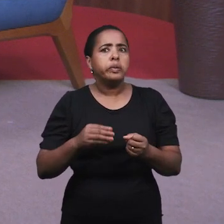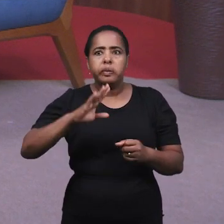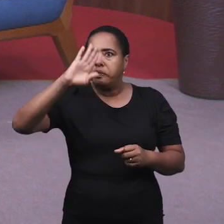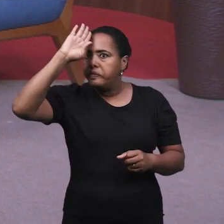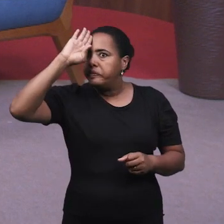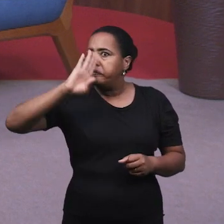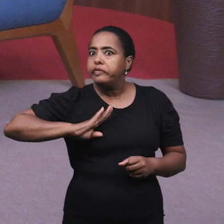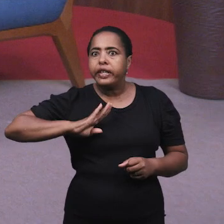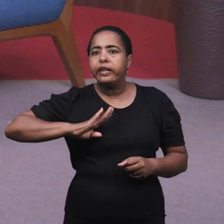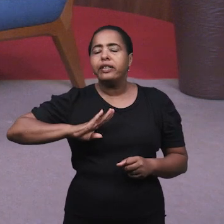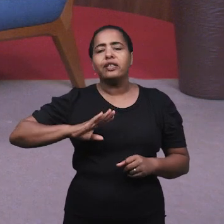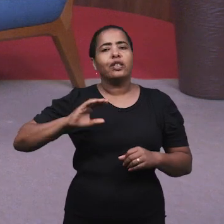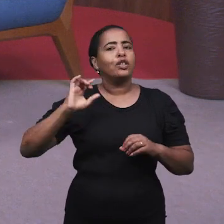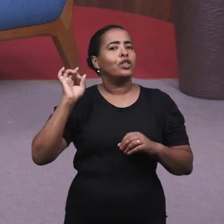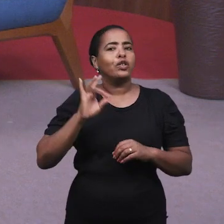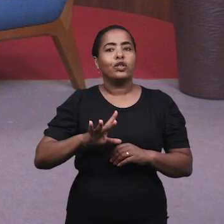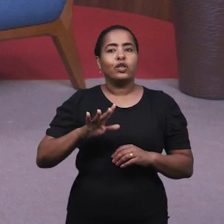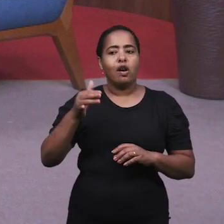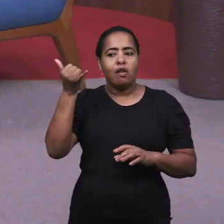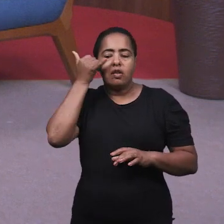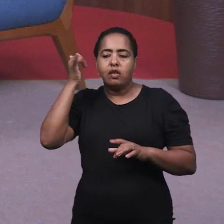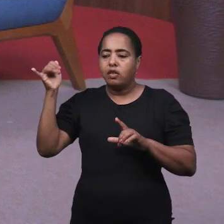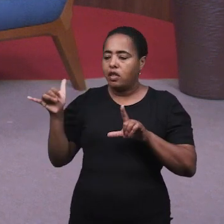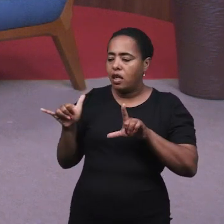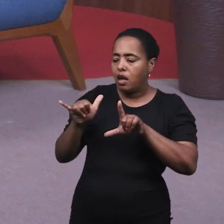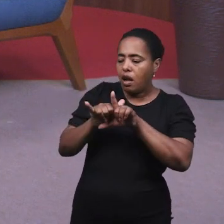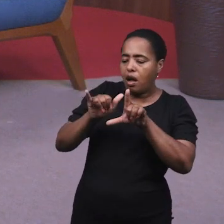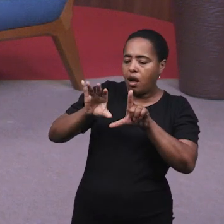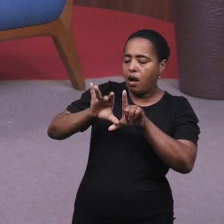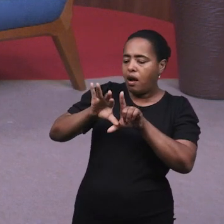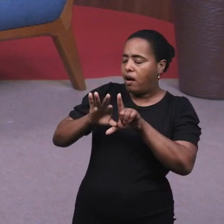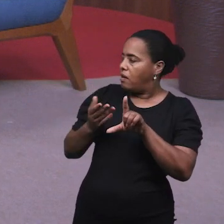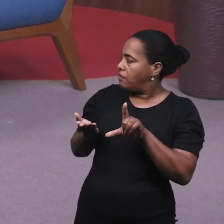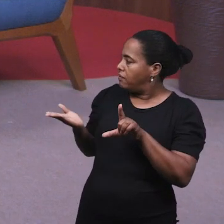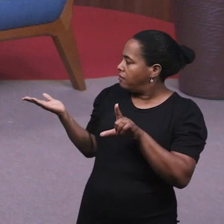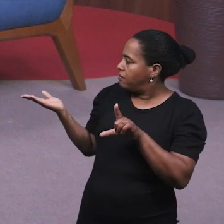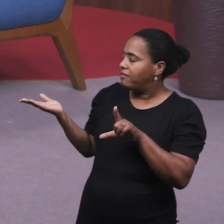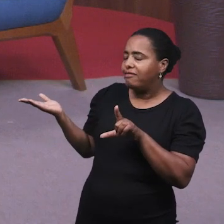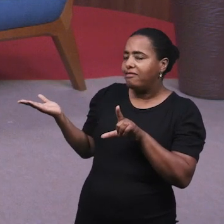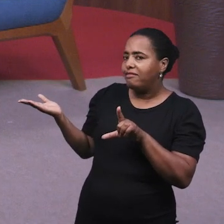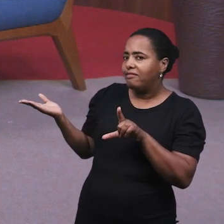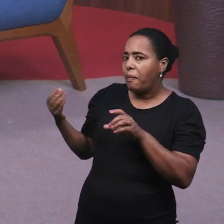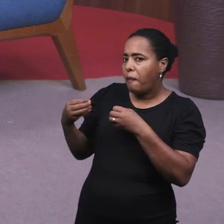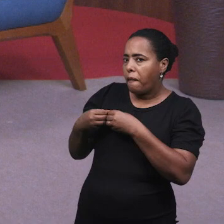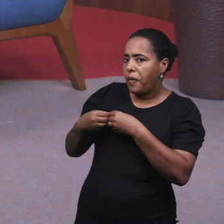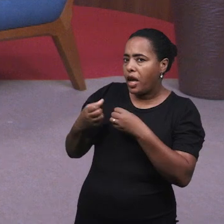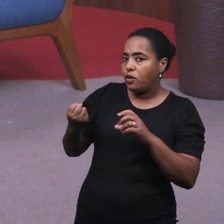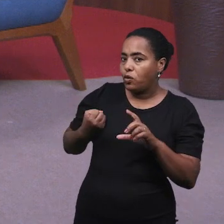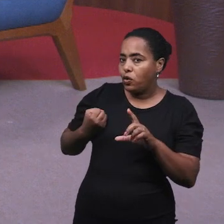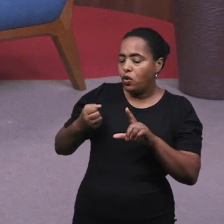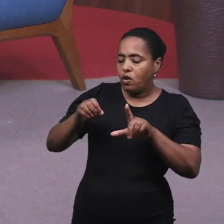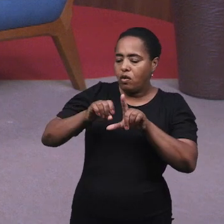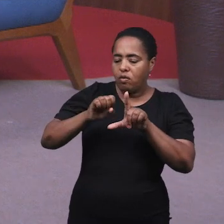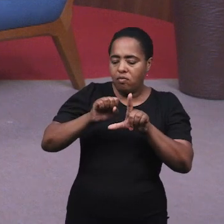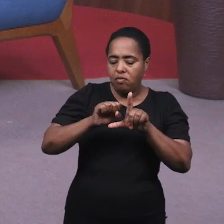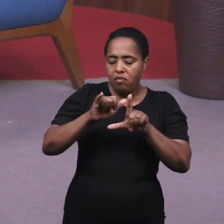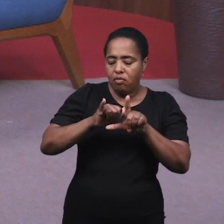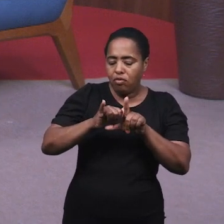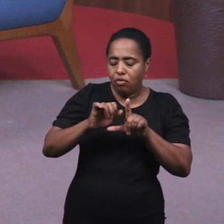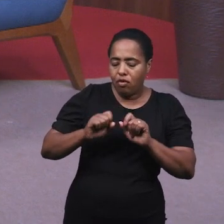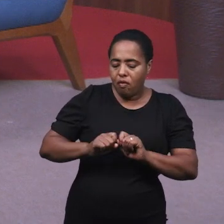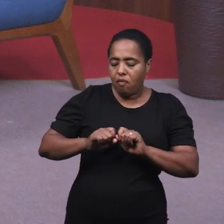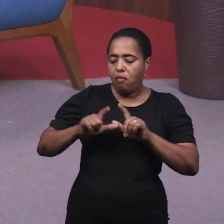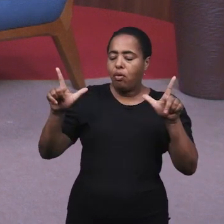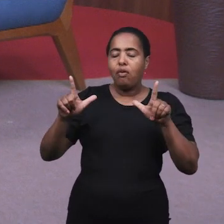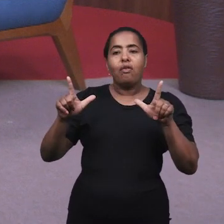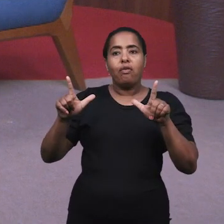complètement gratuit. Il suffit de pointer l'appareil photo de votre smartphone vers le code qui apparaît à l'écran à côté du numéro. Et votre appareil sera redirigé vers